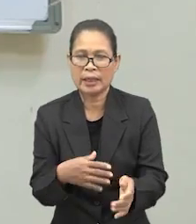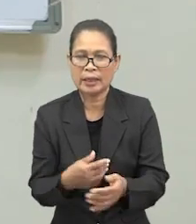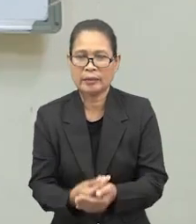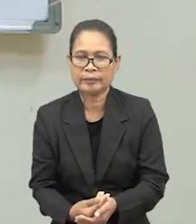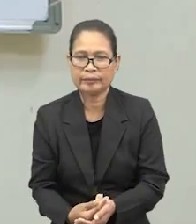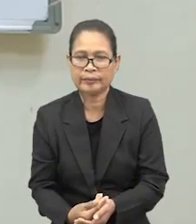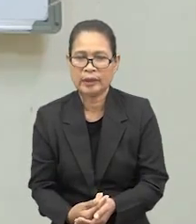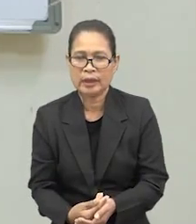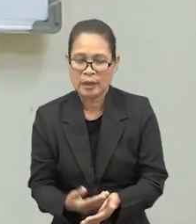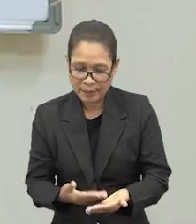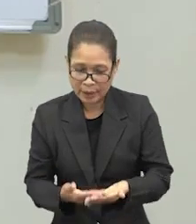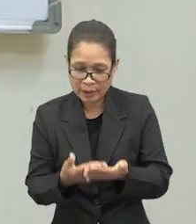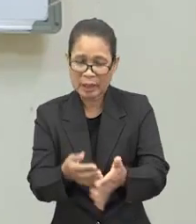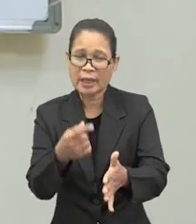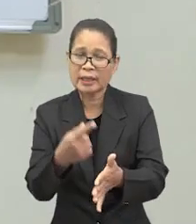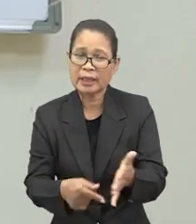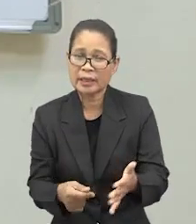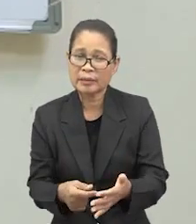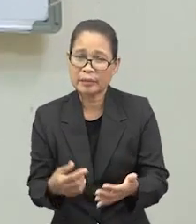ai đài.